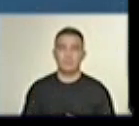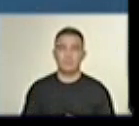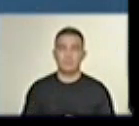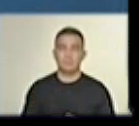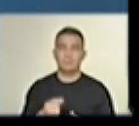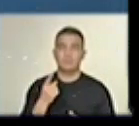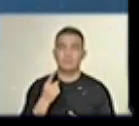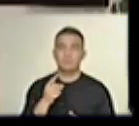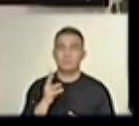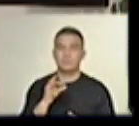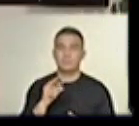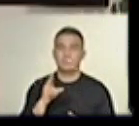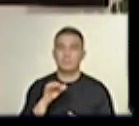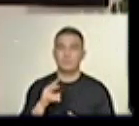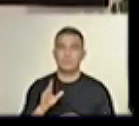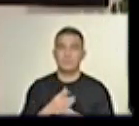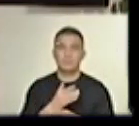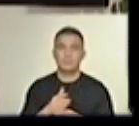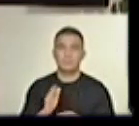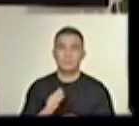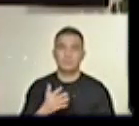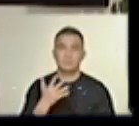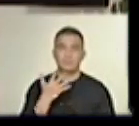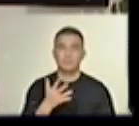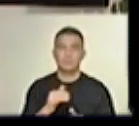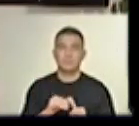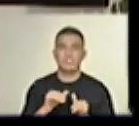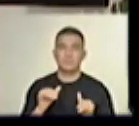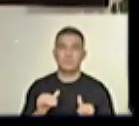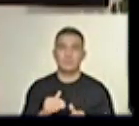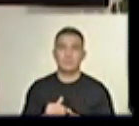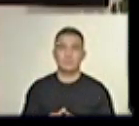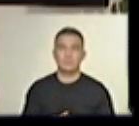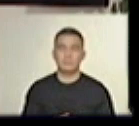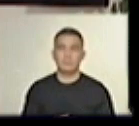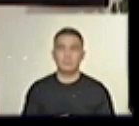avval modullardan chiqarib olamiz. 5 ko'paytiruv